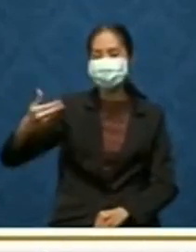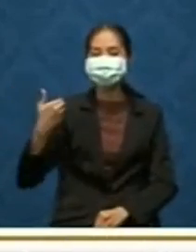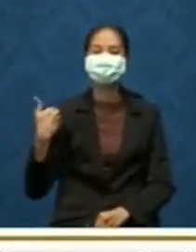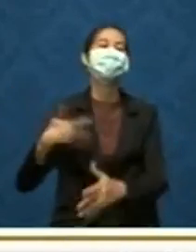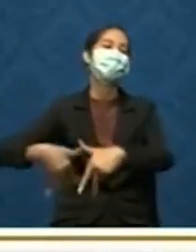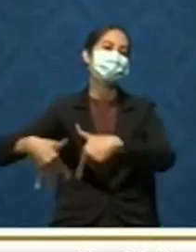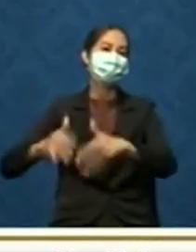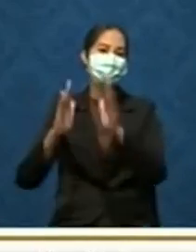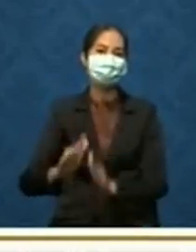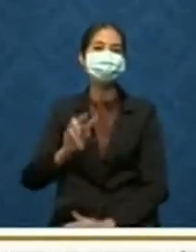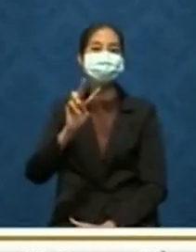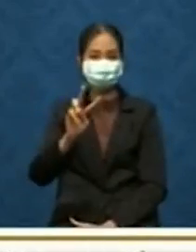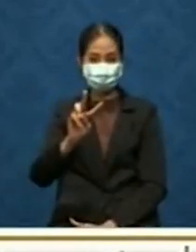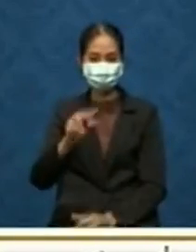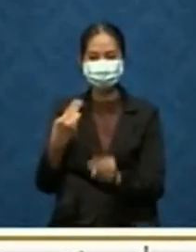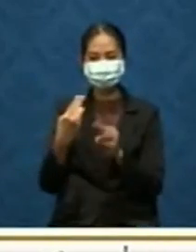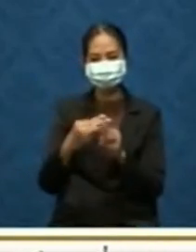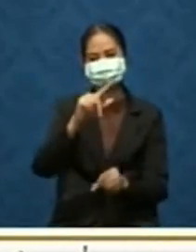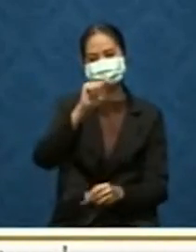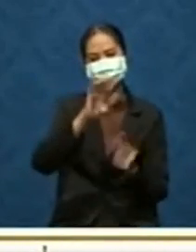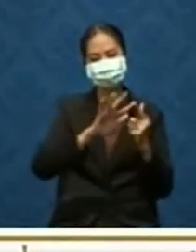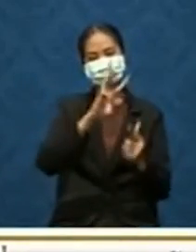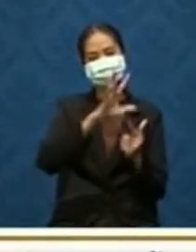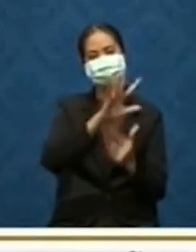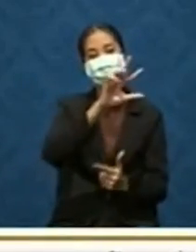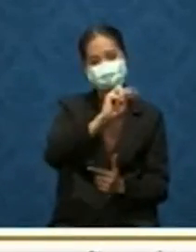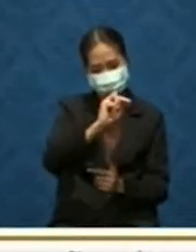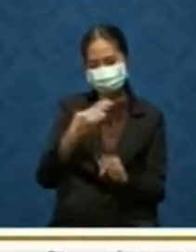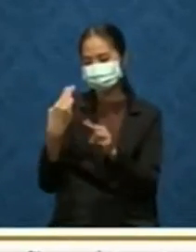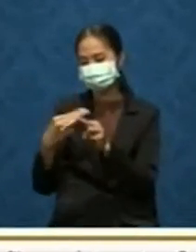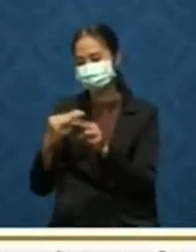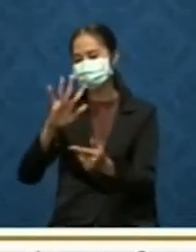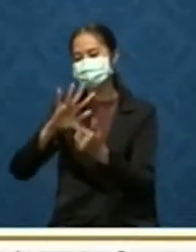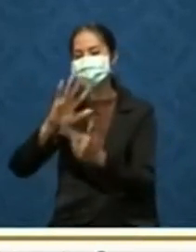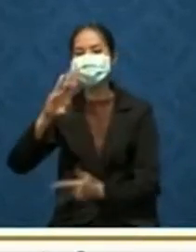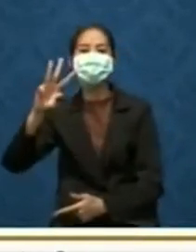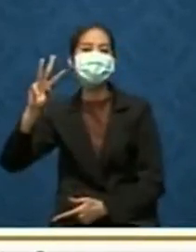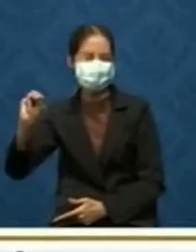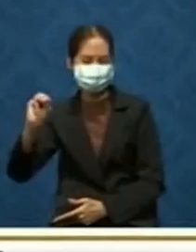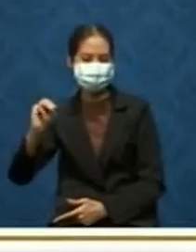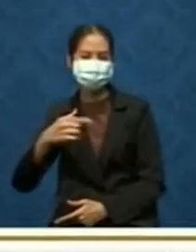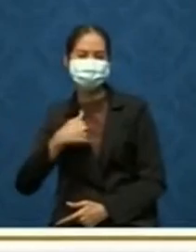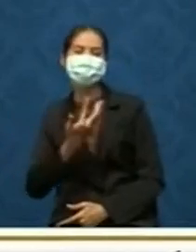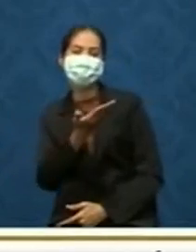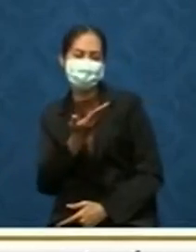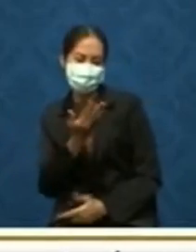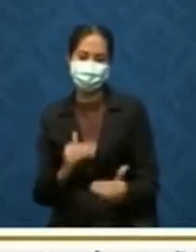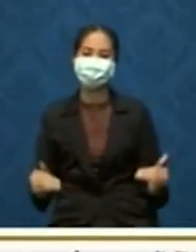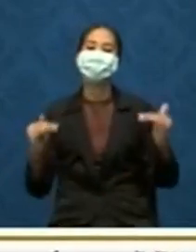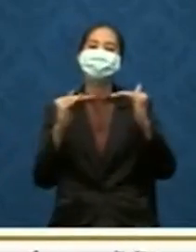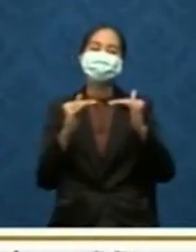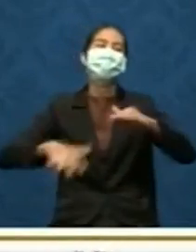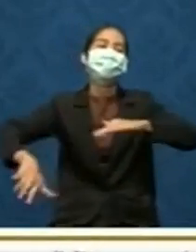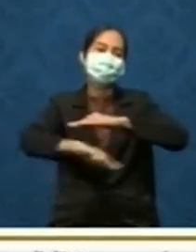คนคุณตะวันและคุณแบมเรียกร้องในสิ่งที่เป็นสิ่งที่เป็นสิทธิขั้นพื้นฐานที่สุดที่